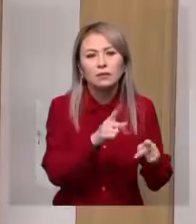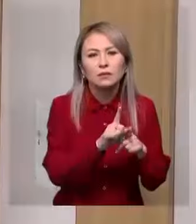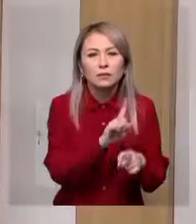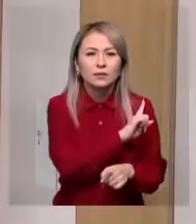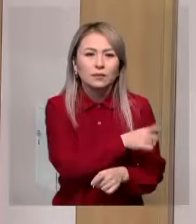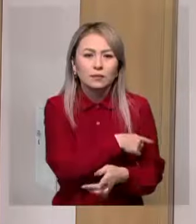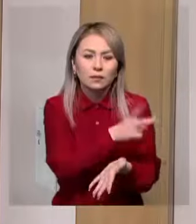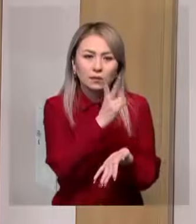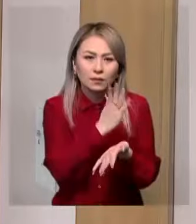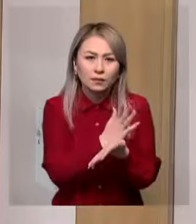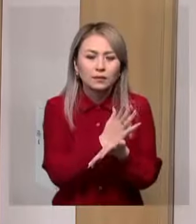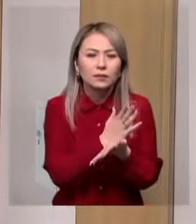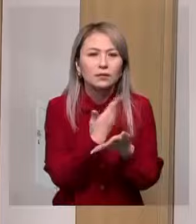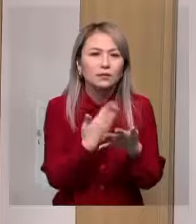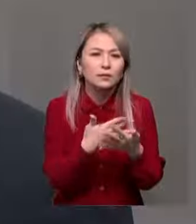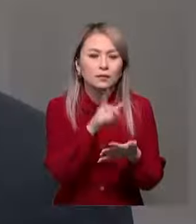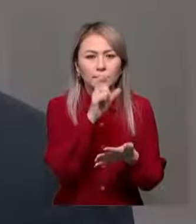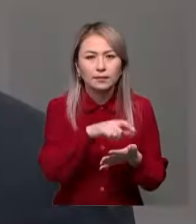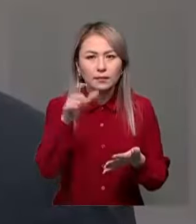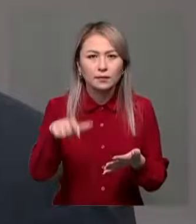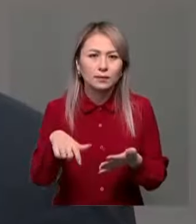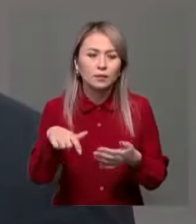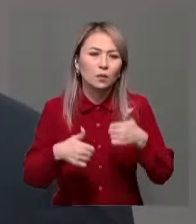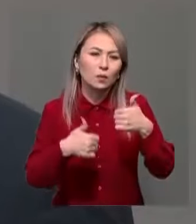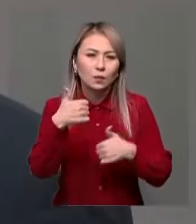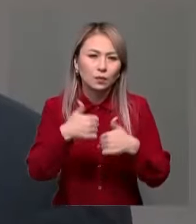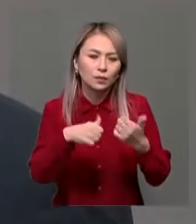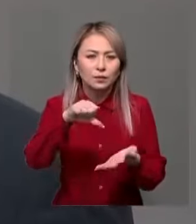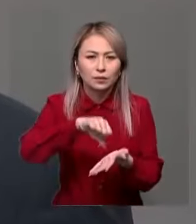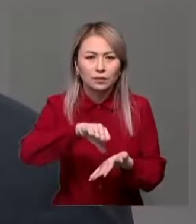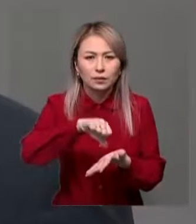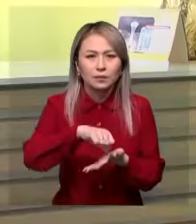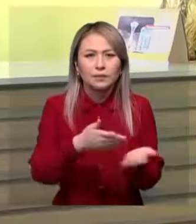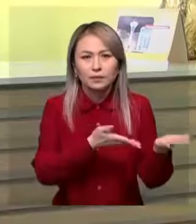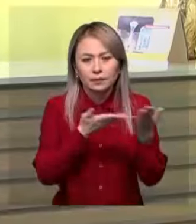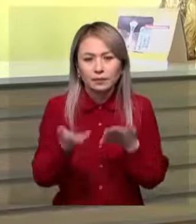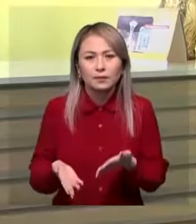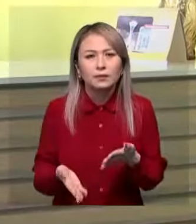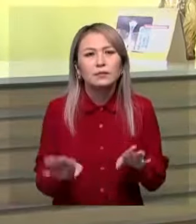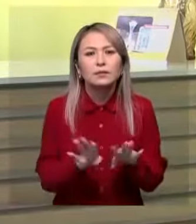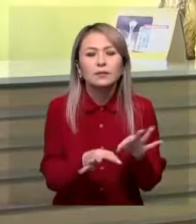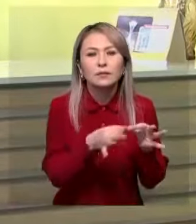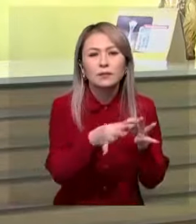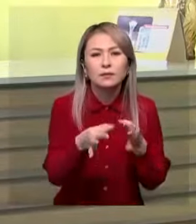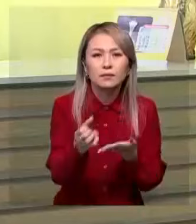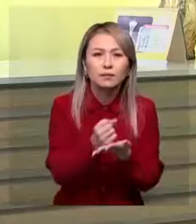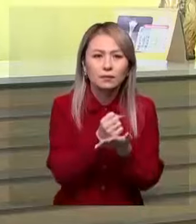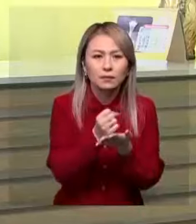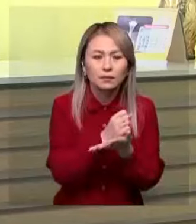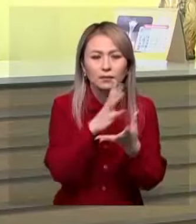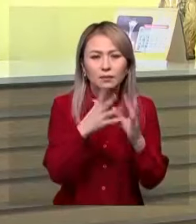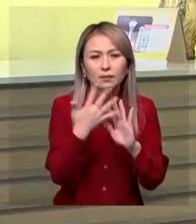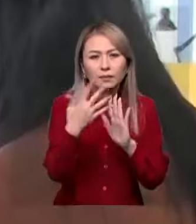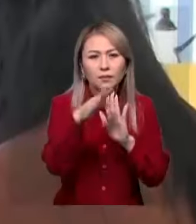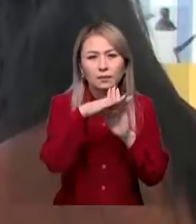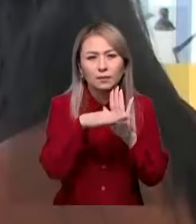бар, елге қызмет етемін деген азаматтарды осы конкурсқа қатысуға шақырамын. Аймақтық резервке іріктеу 5 кезеңнен тұрады.